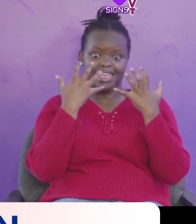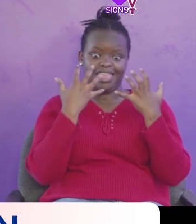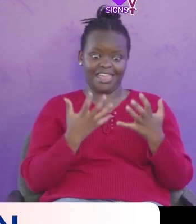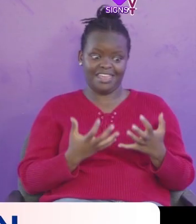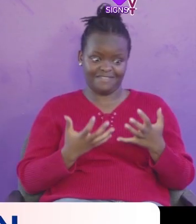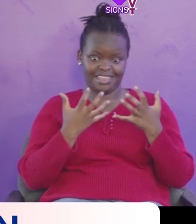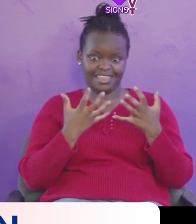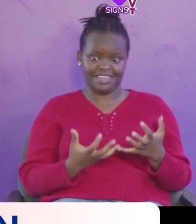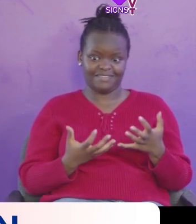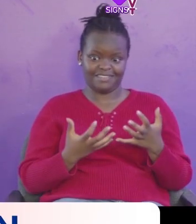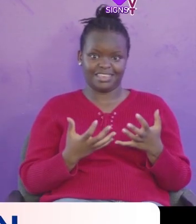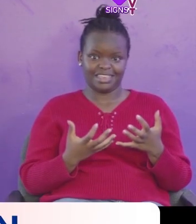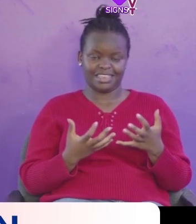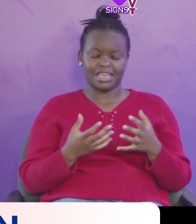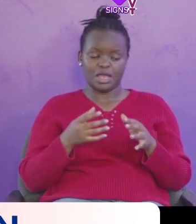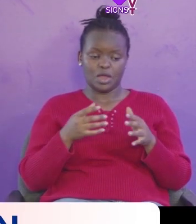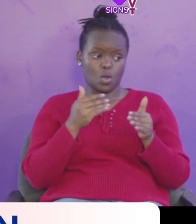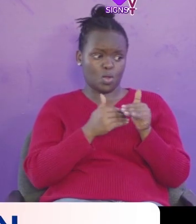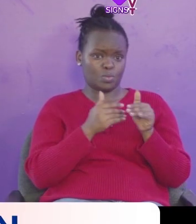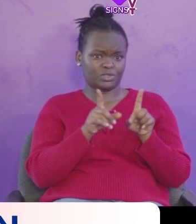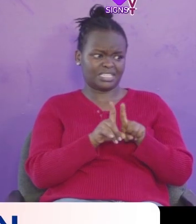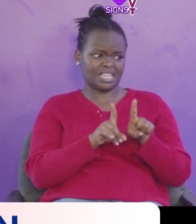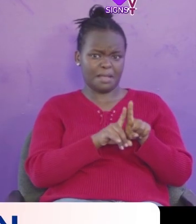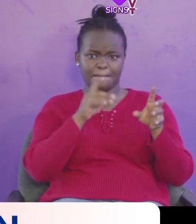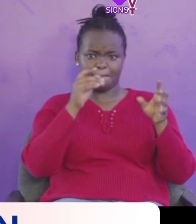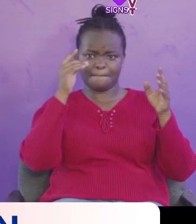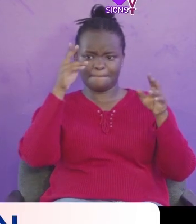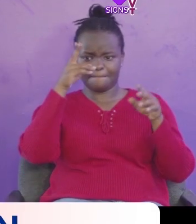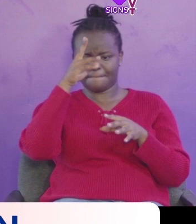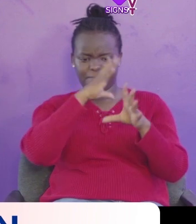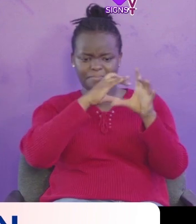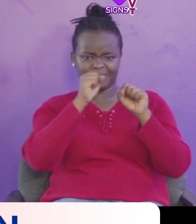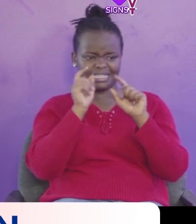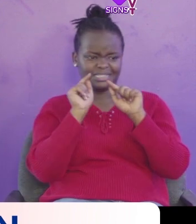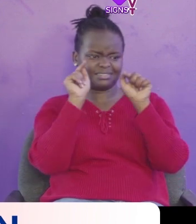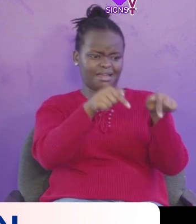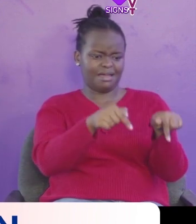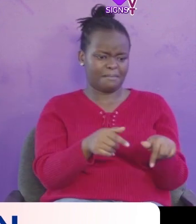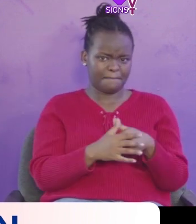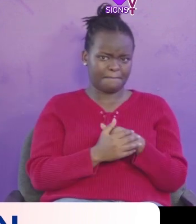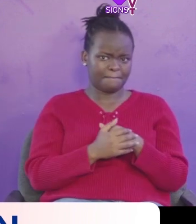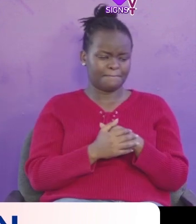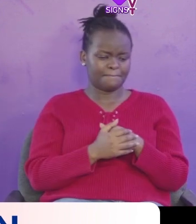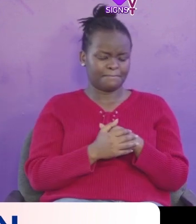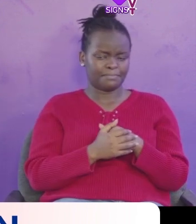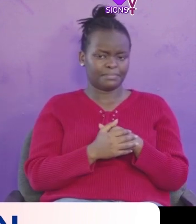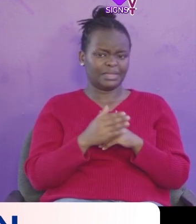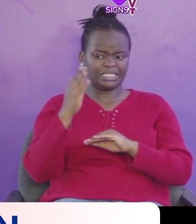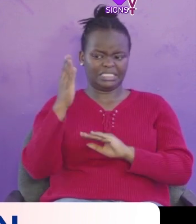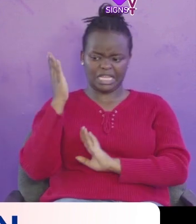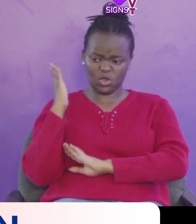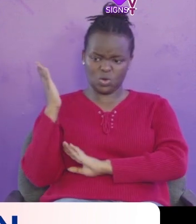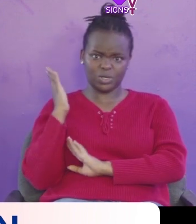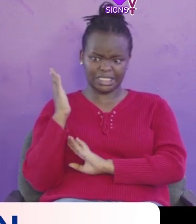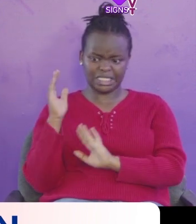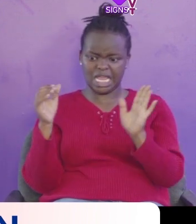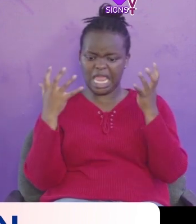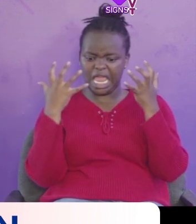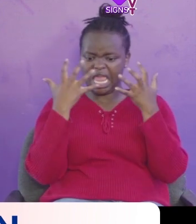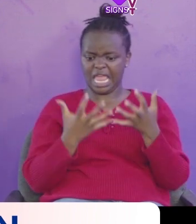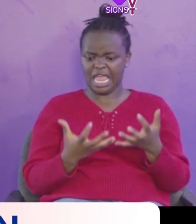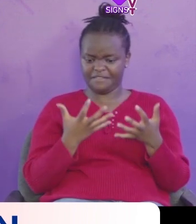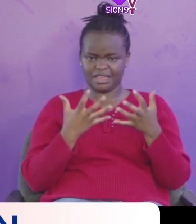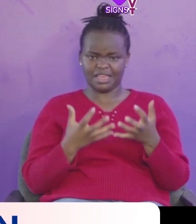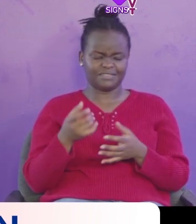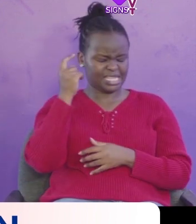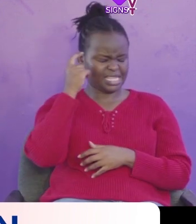Ulikuwa nadhani ni kama president anakaa, na si president anakaa peke yake. You mean heavy presence of security. Ulikuwa nadhani ya president anakaa